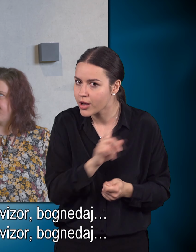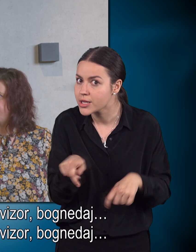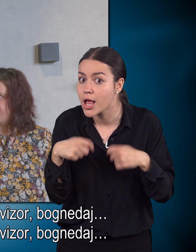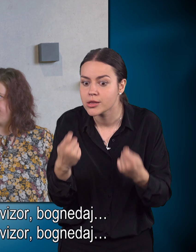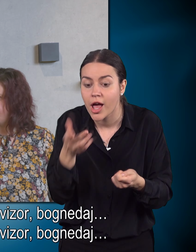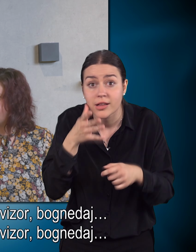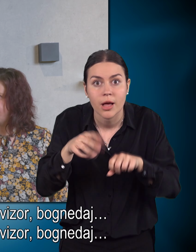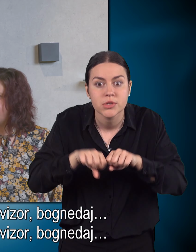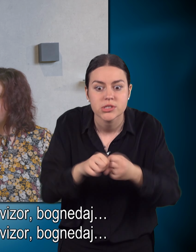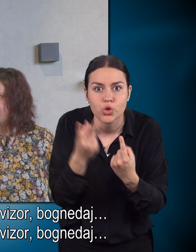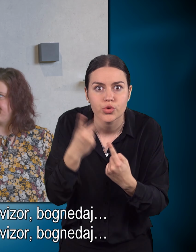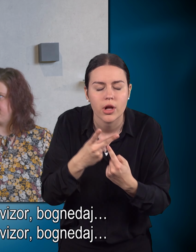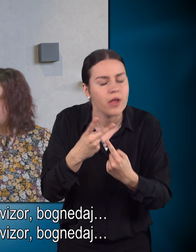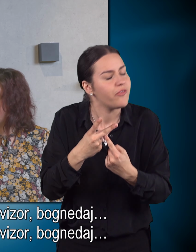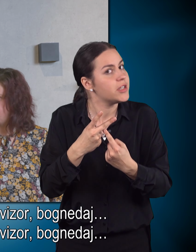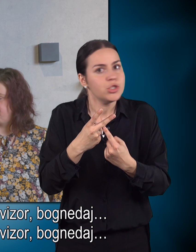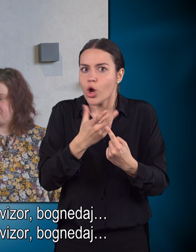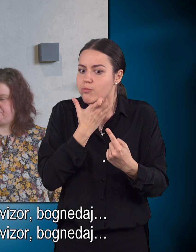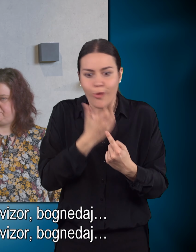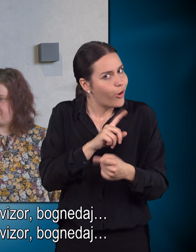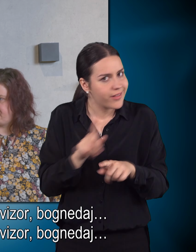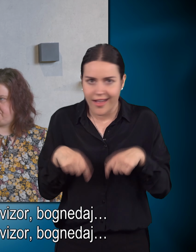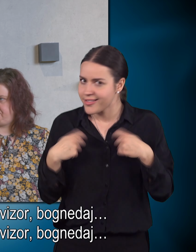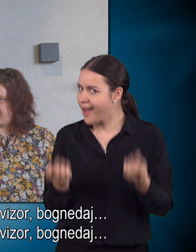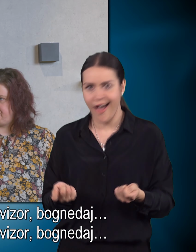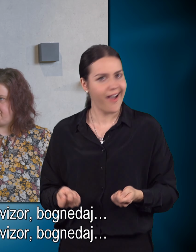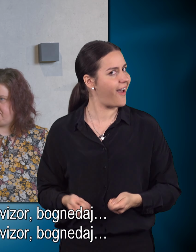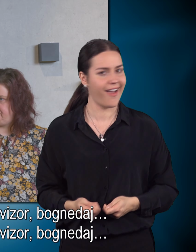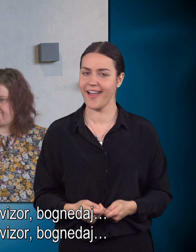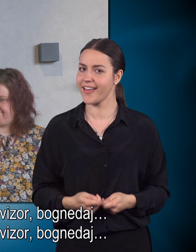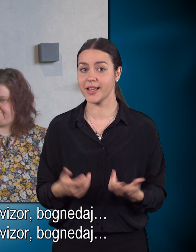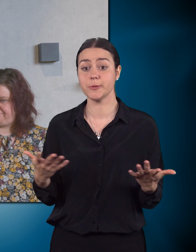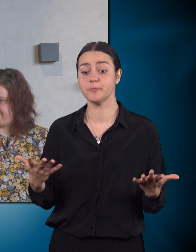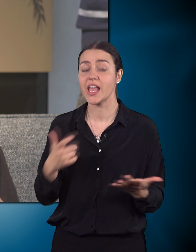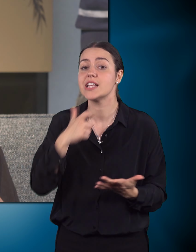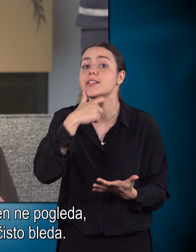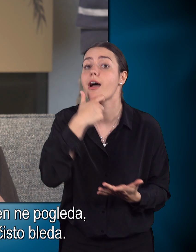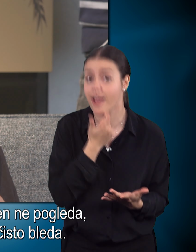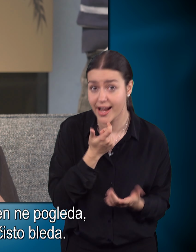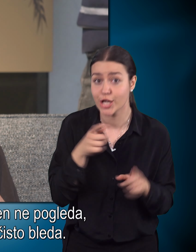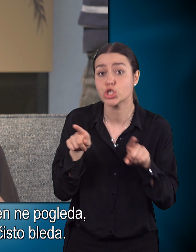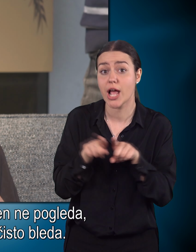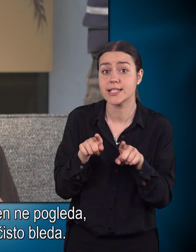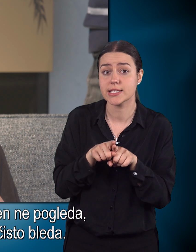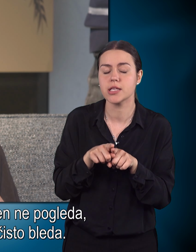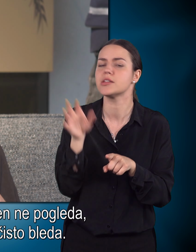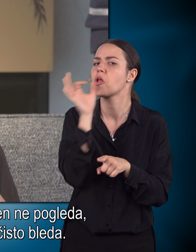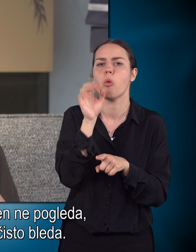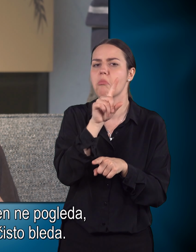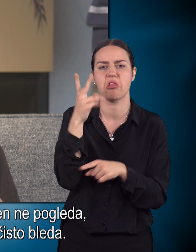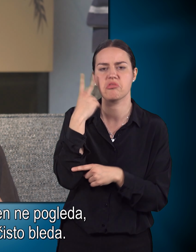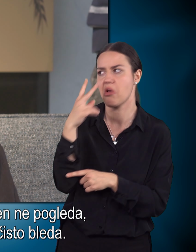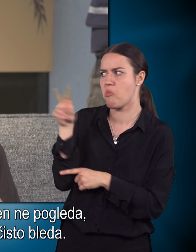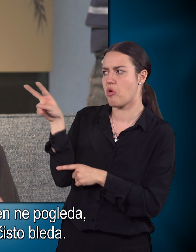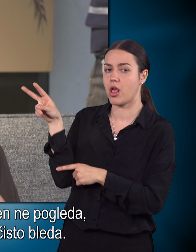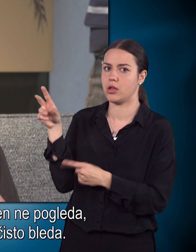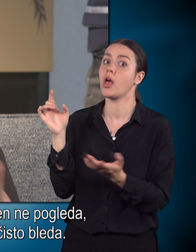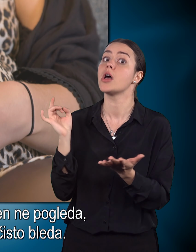Bog ne daj, da bi crklo televizor, Bog ne daj. Starejše sestre